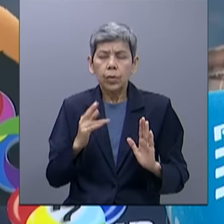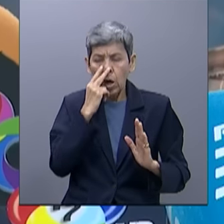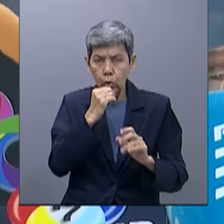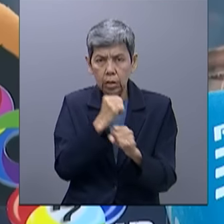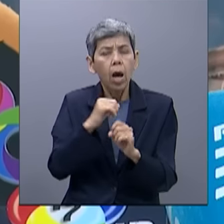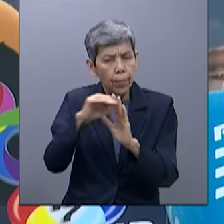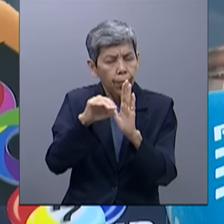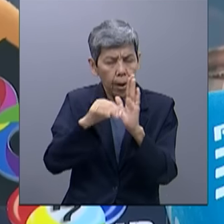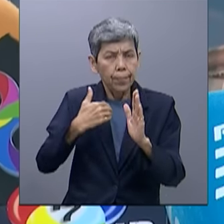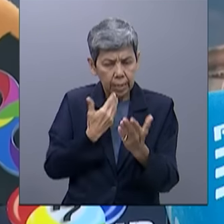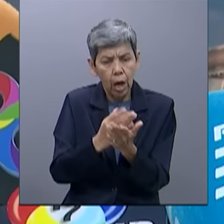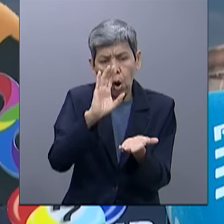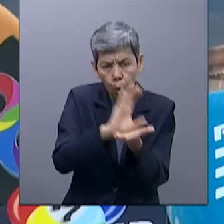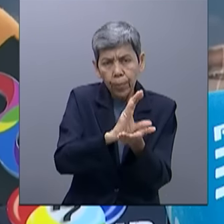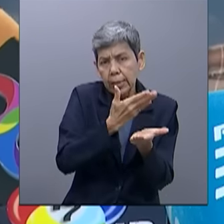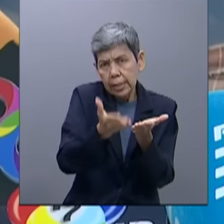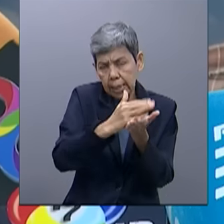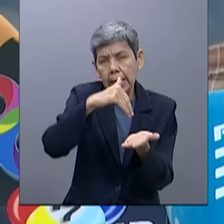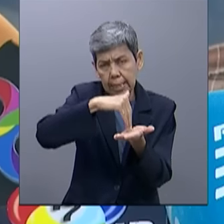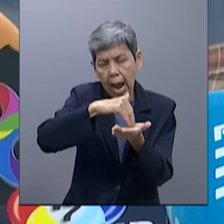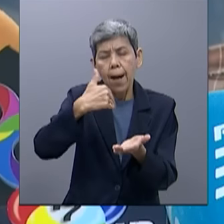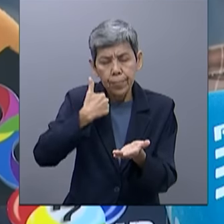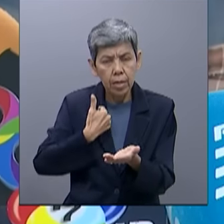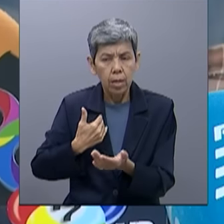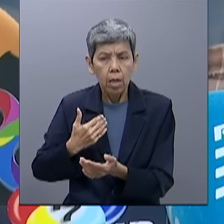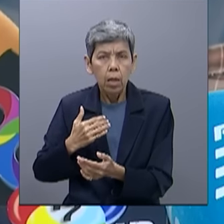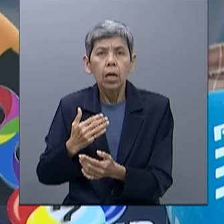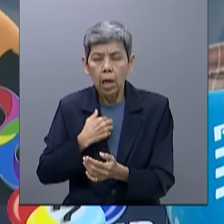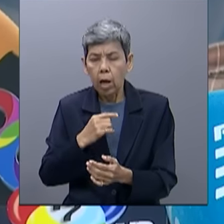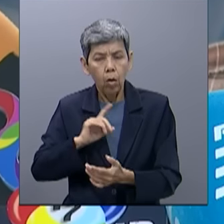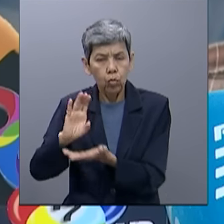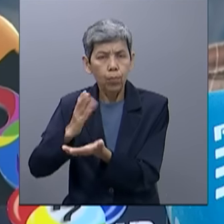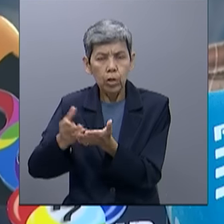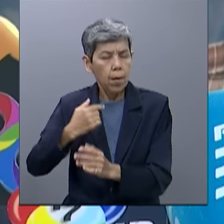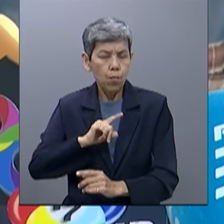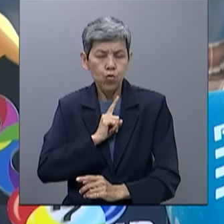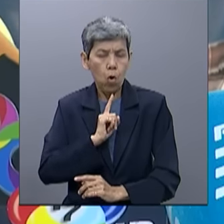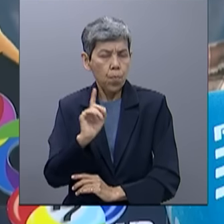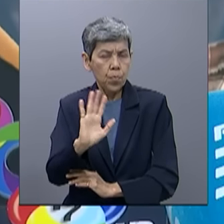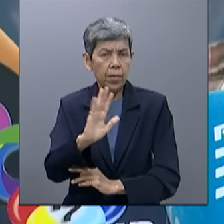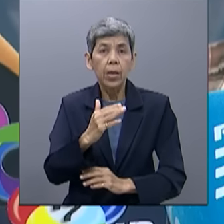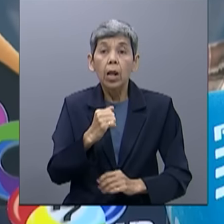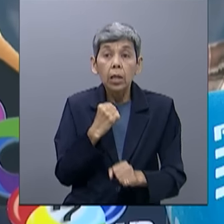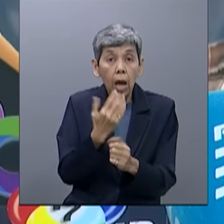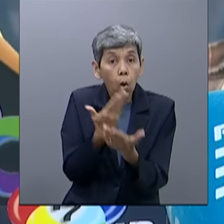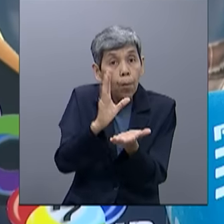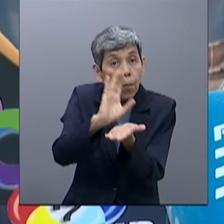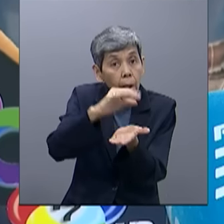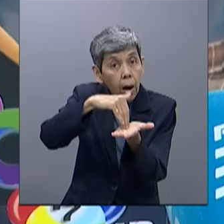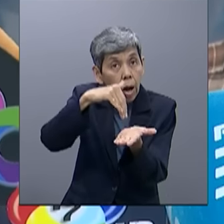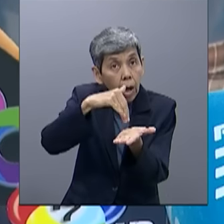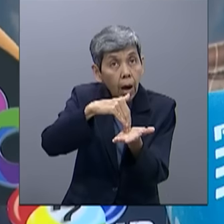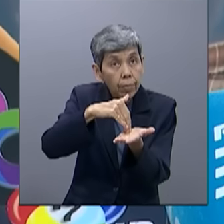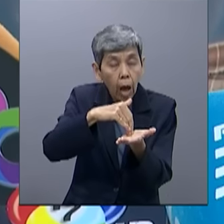หลักเกณฑ์ในการใช้งบประมาณรายจ่ายงบกลางอยู่สำนักงบเขาเป็นคนดูแลนะครับแล้วเวลาที่จะขอใช้งบกลางทีหนึ่ง